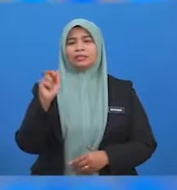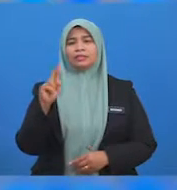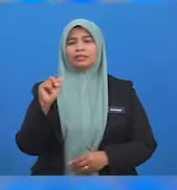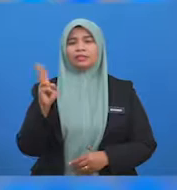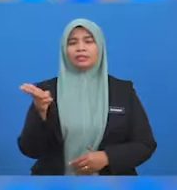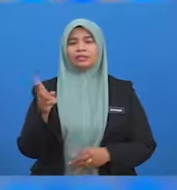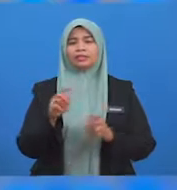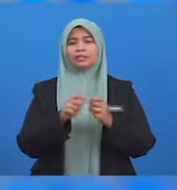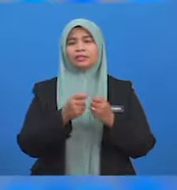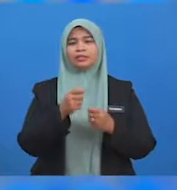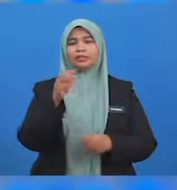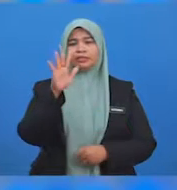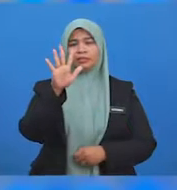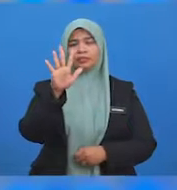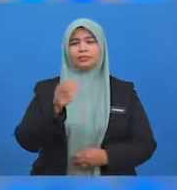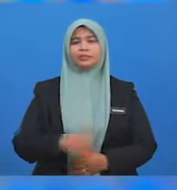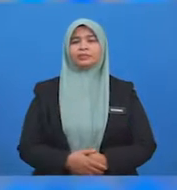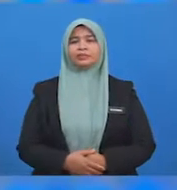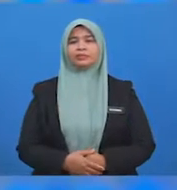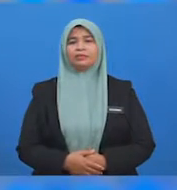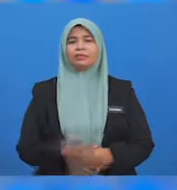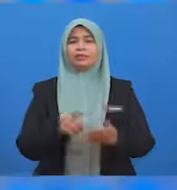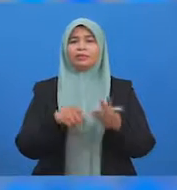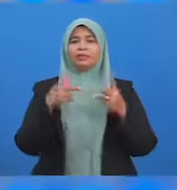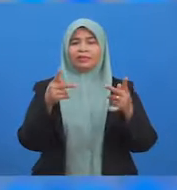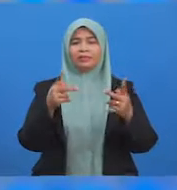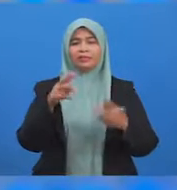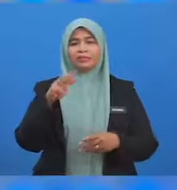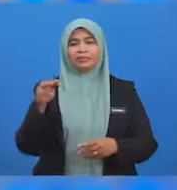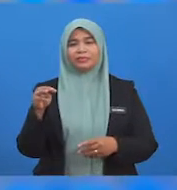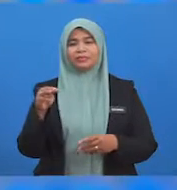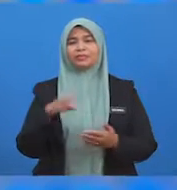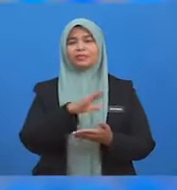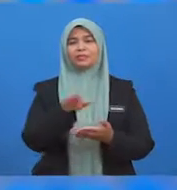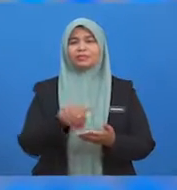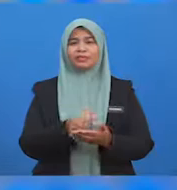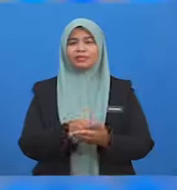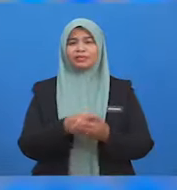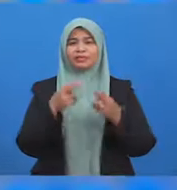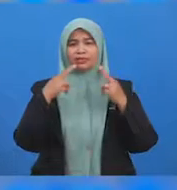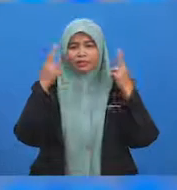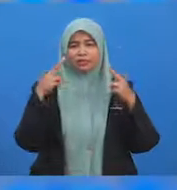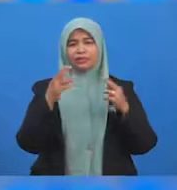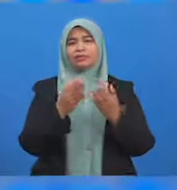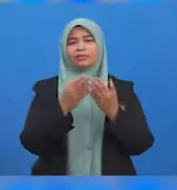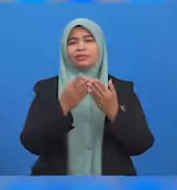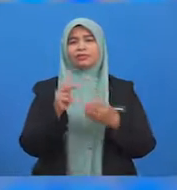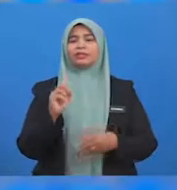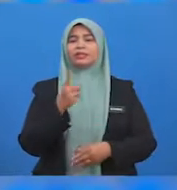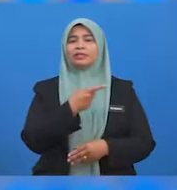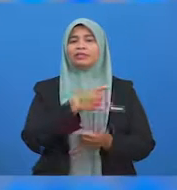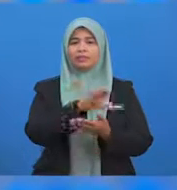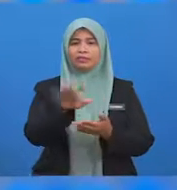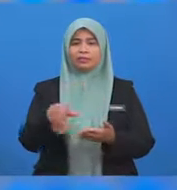Islamiah tingkatan 5. Apa khabar murid-murid ustazah hari ini? Ustazah doakan kita semua